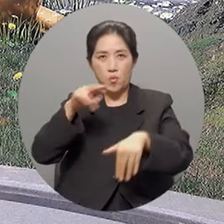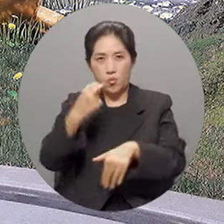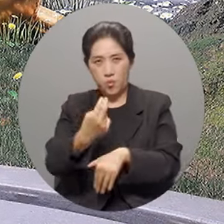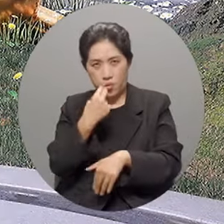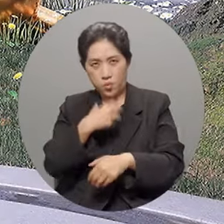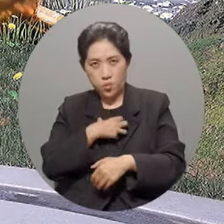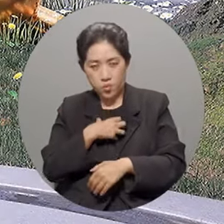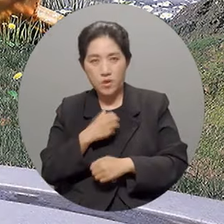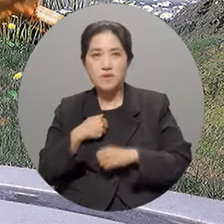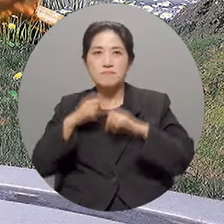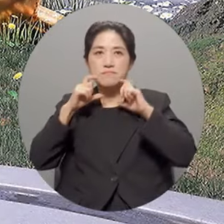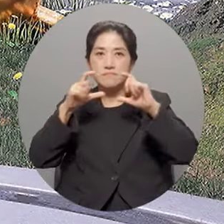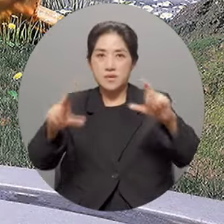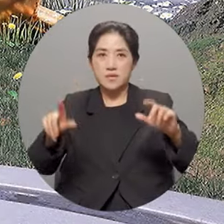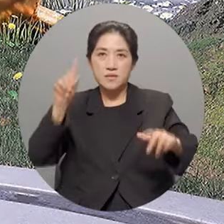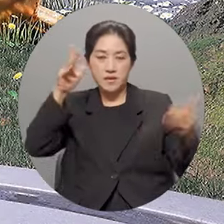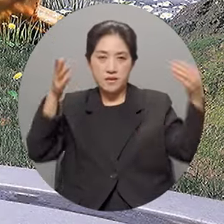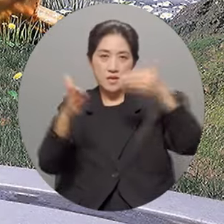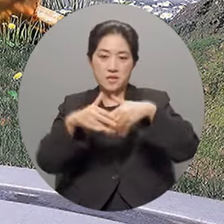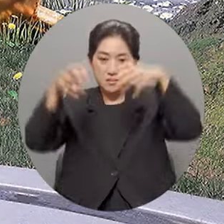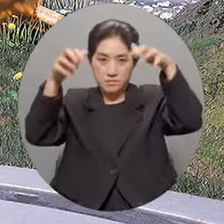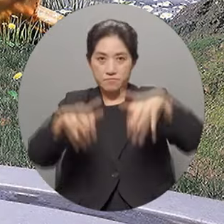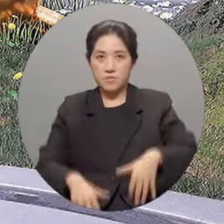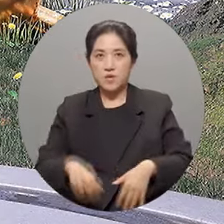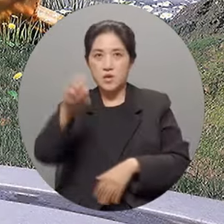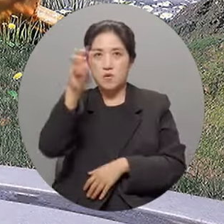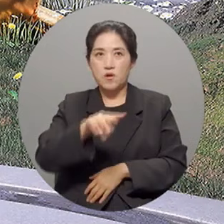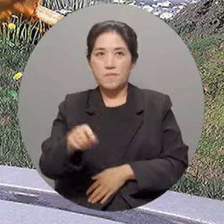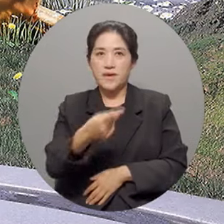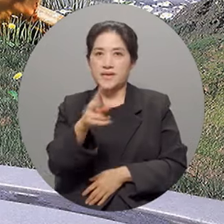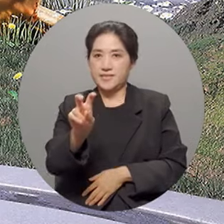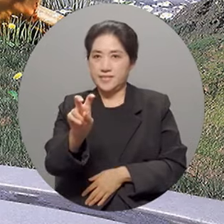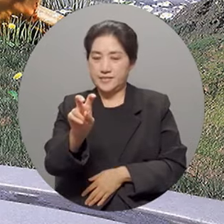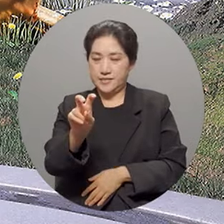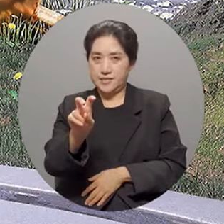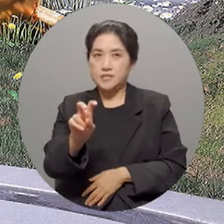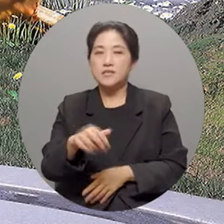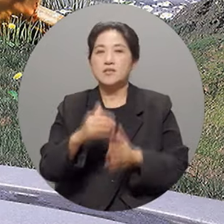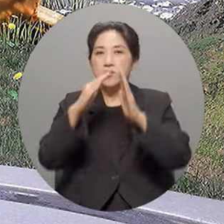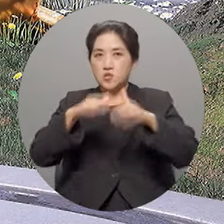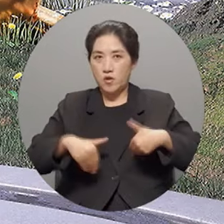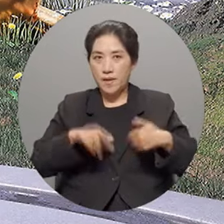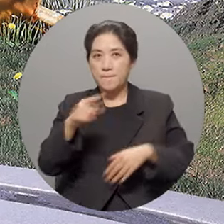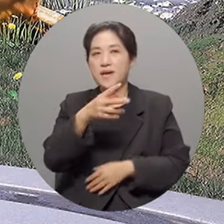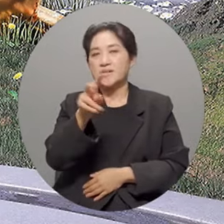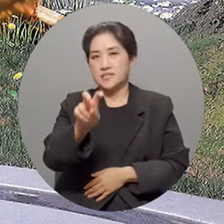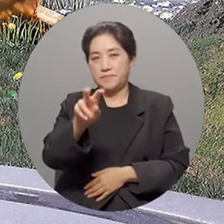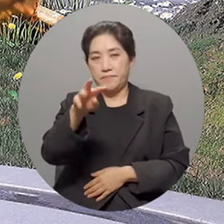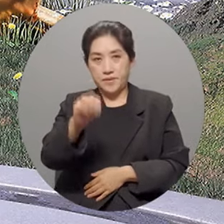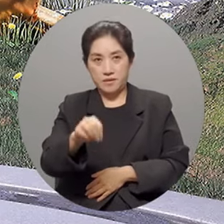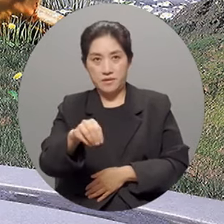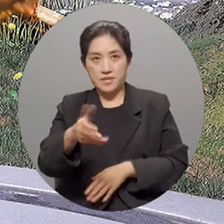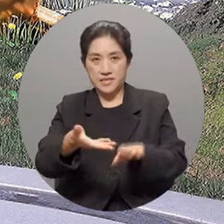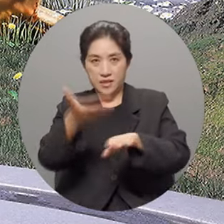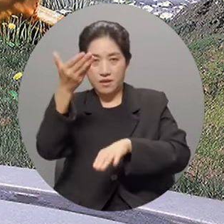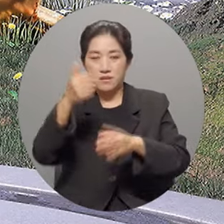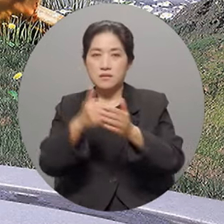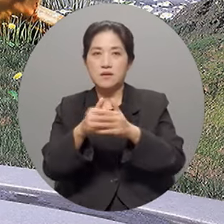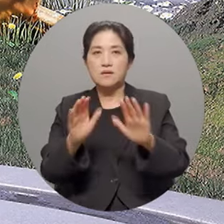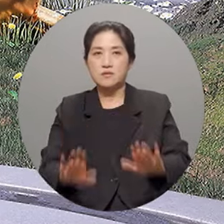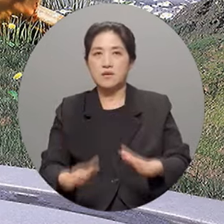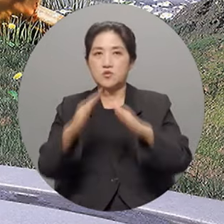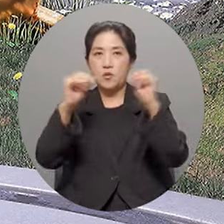발령됐습니다 내일까지 예상 강우량은 광주의 120mm 광주와 전남 지방의 120mm 이상 전북의